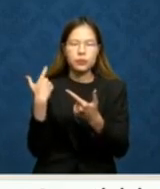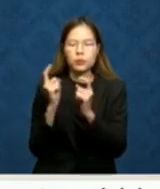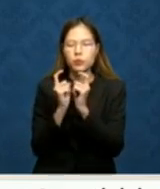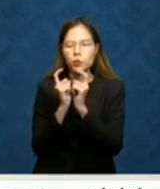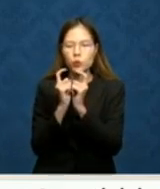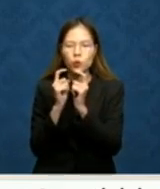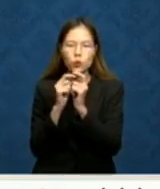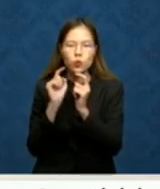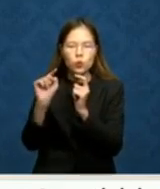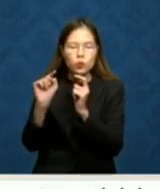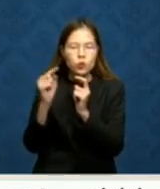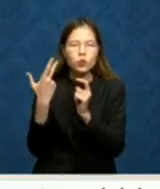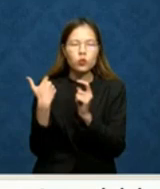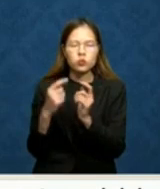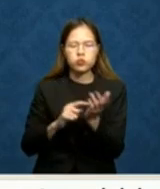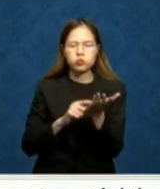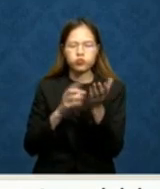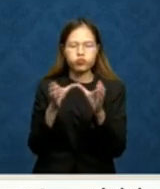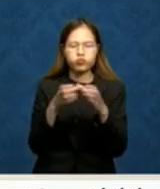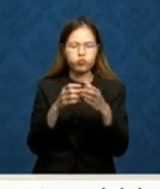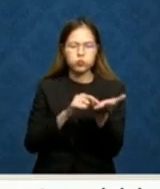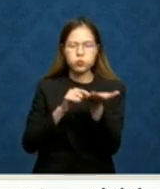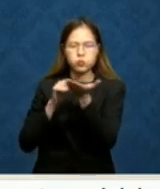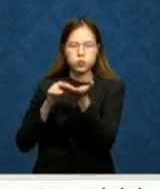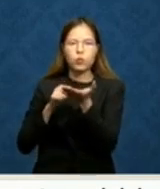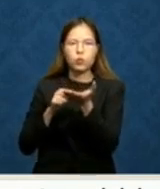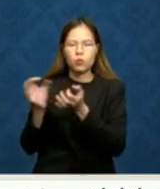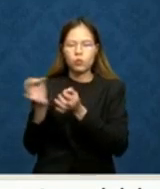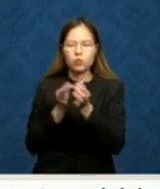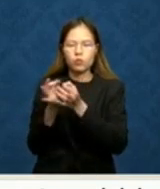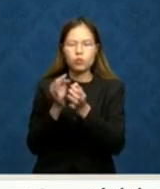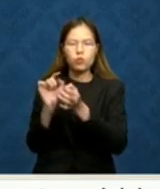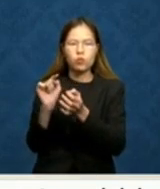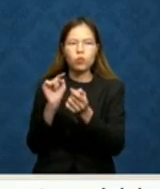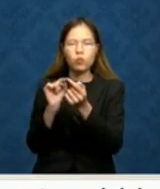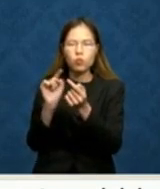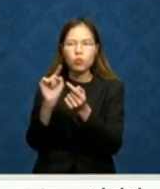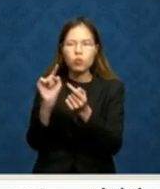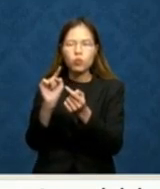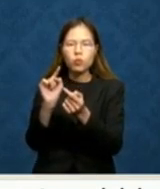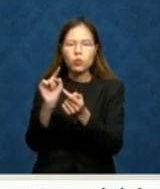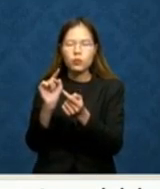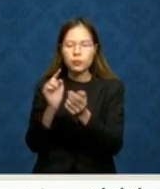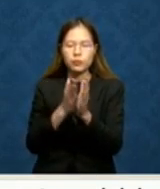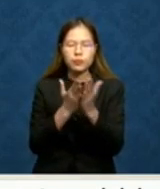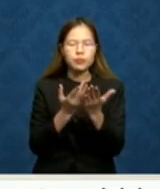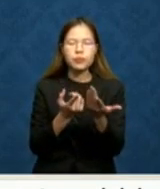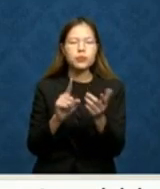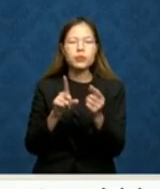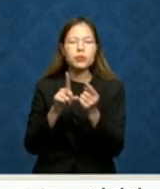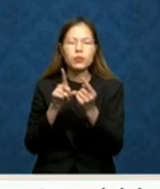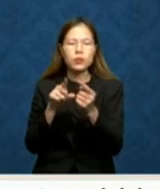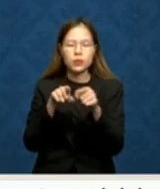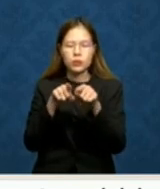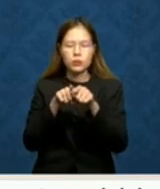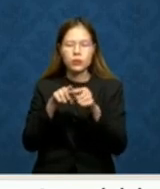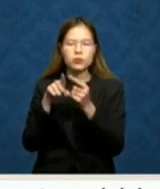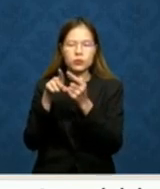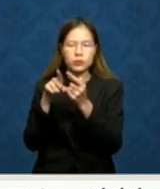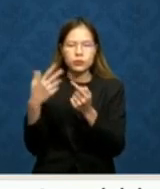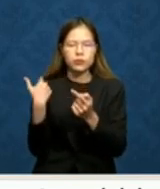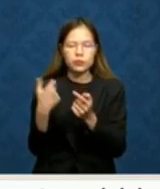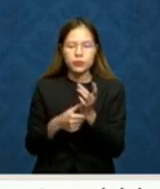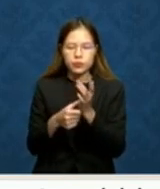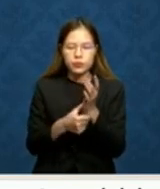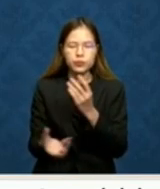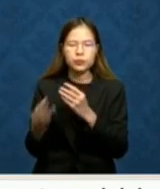คณะเป็นผู้เสนอเนื่องจากมีร่างพระบัญญัติที่มีหลักการทำนองเดียวกันอีกหนึ่งฉบับคือร่างพระบัญญัติแ